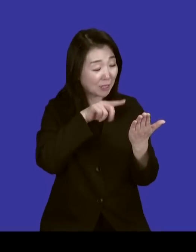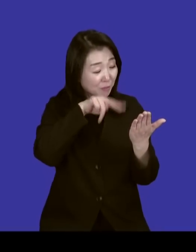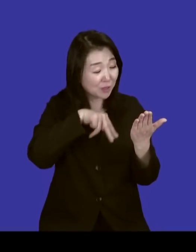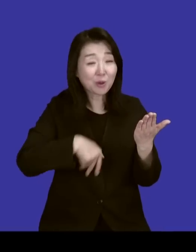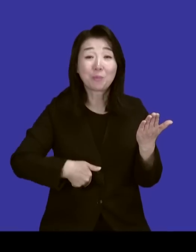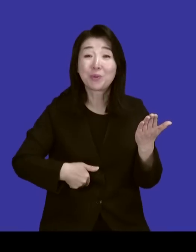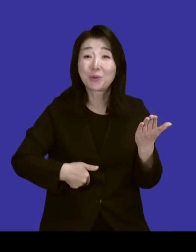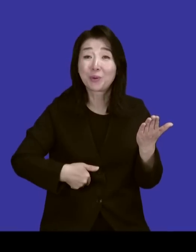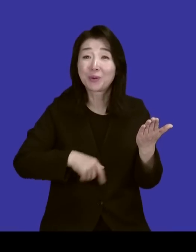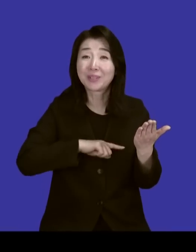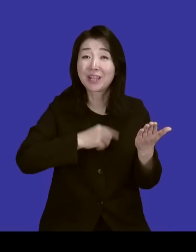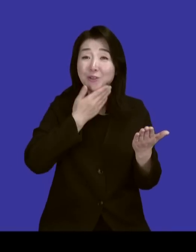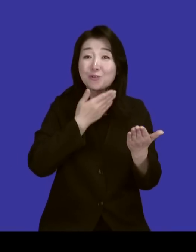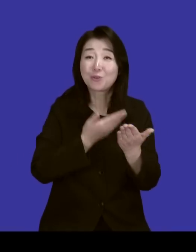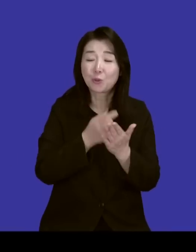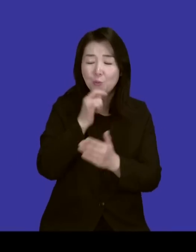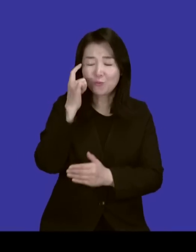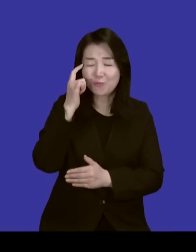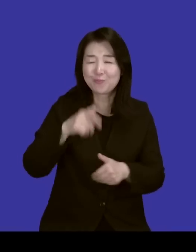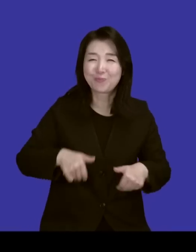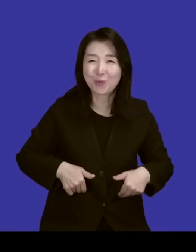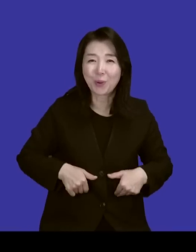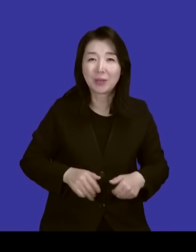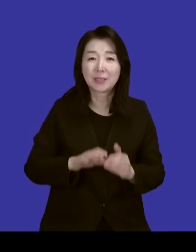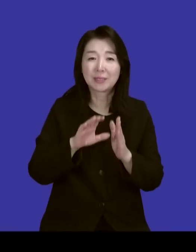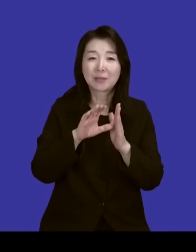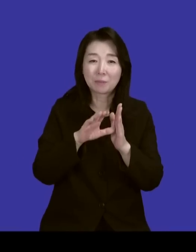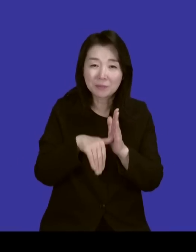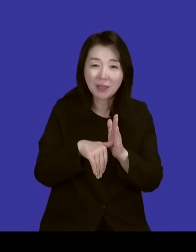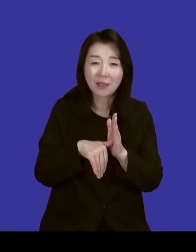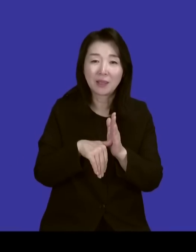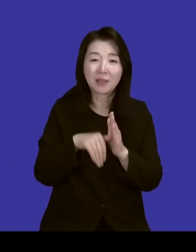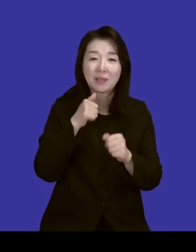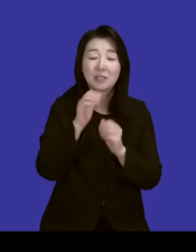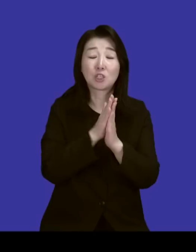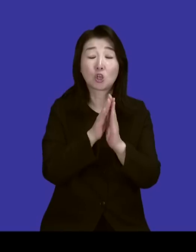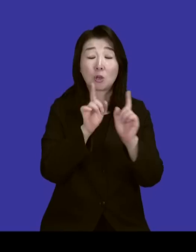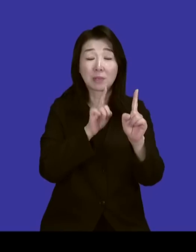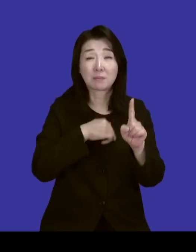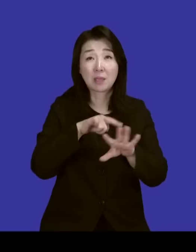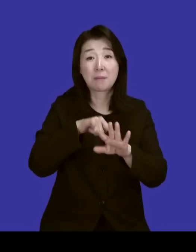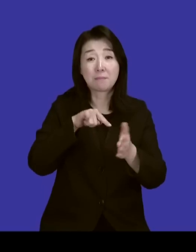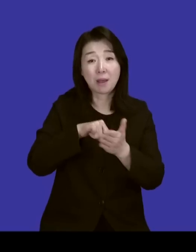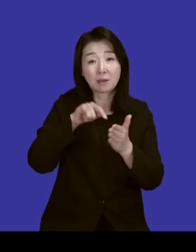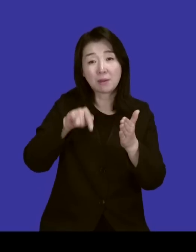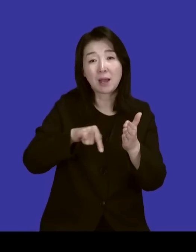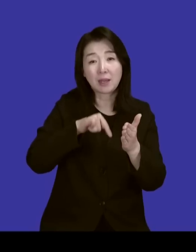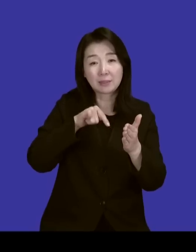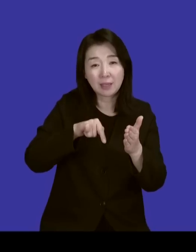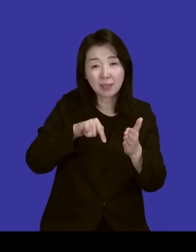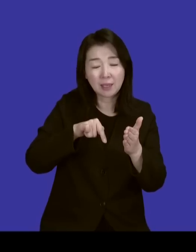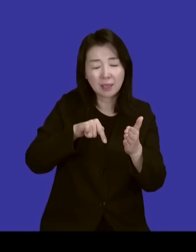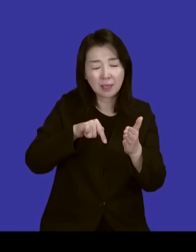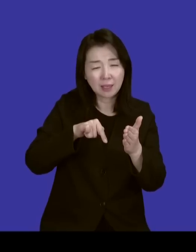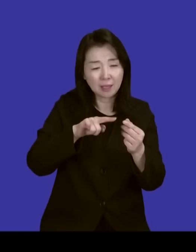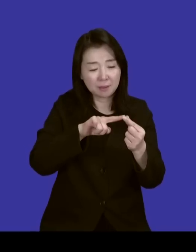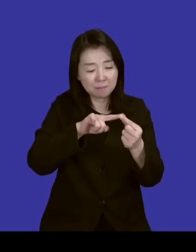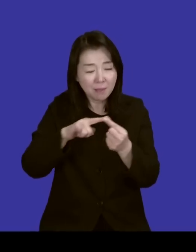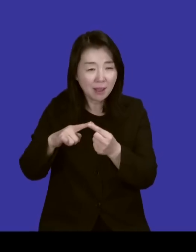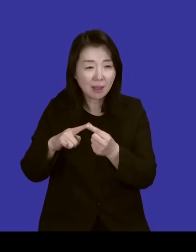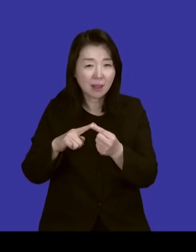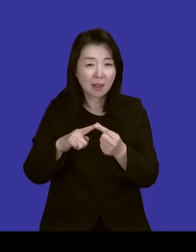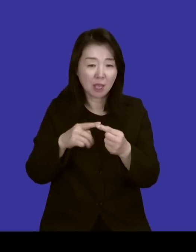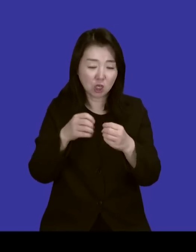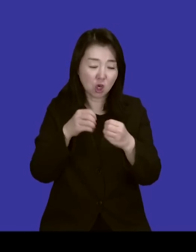우선. 그리고 묵상하고. 예. 그러면 그 성경 말씀이 내 마음속에 말씀의 어떤 구절이나 예. 말씀